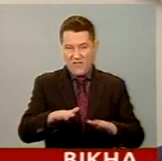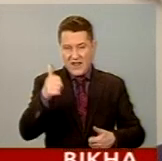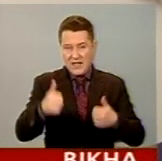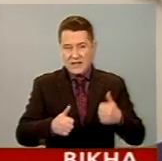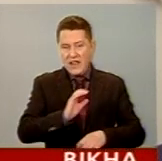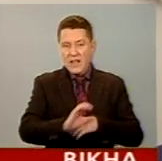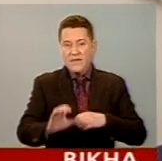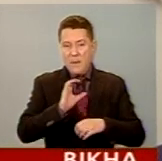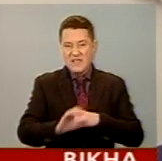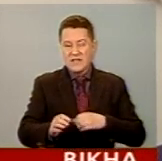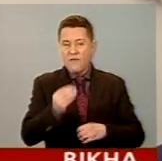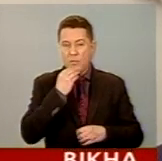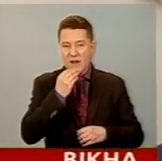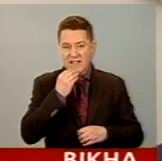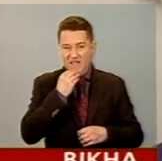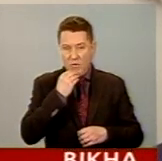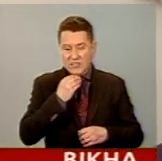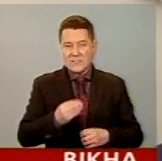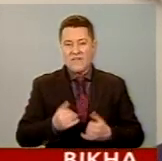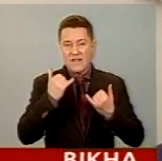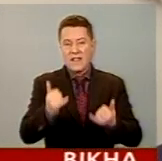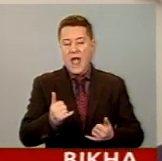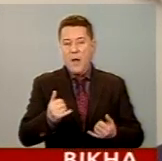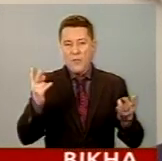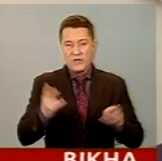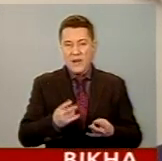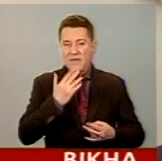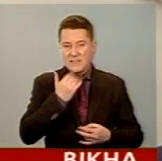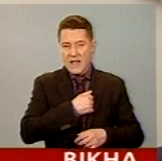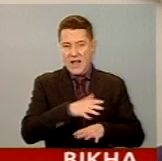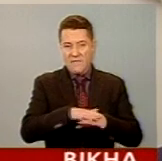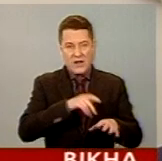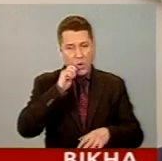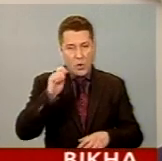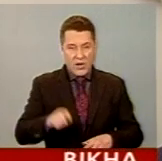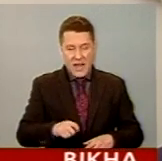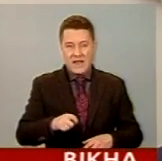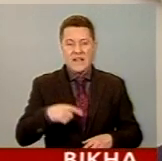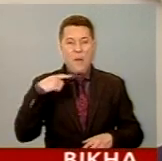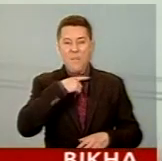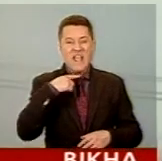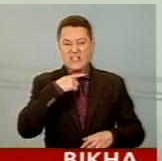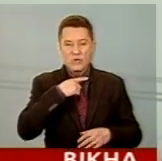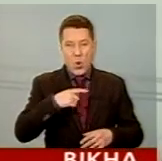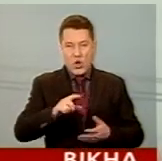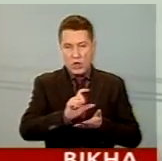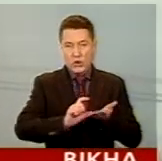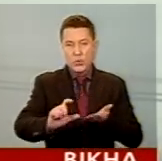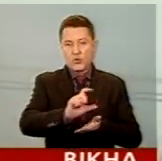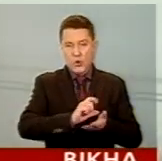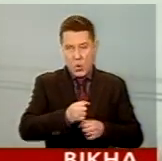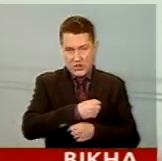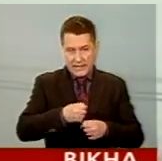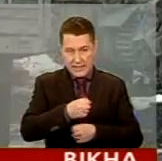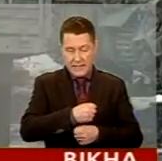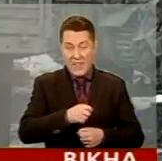поставку продовольства для потреб Національної гвардії України, зокрема м'ясної тушонки. За версією слідства,